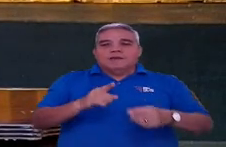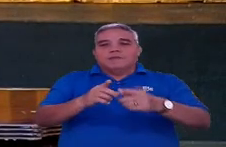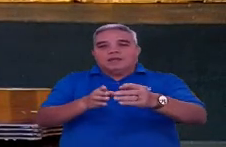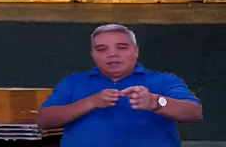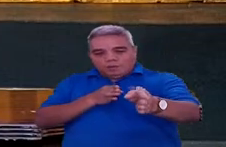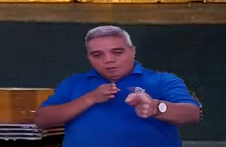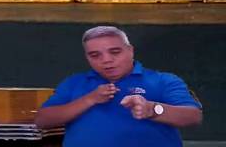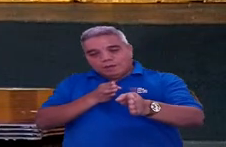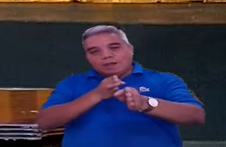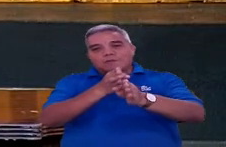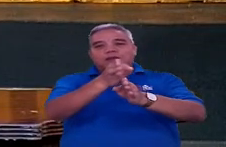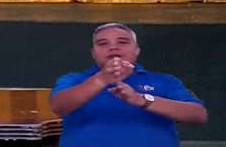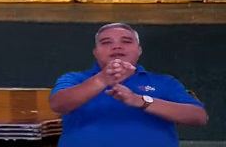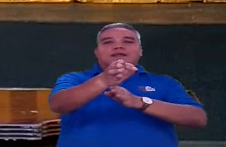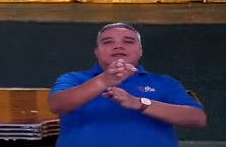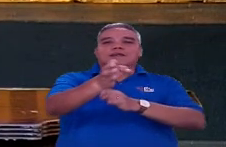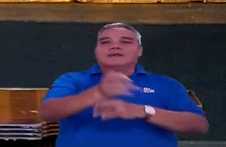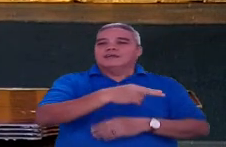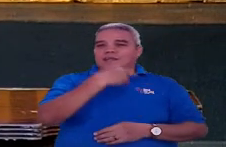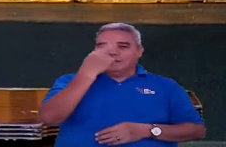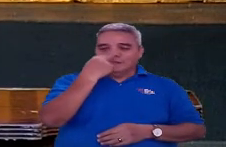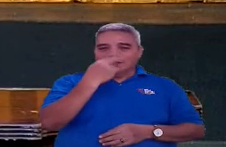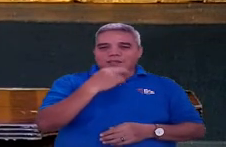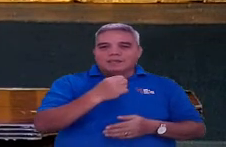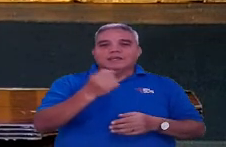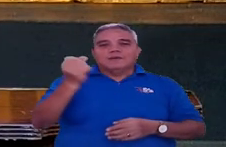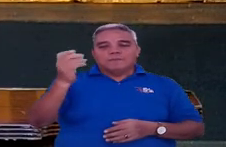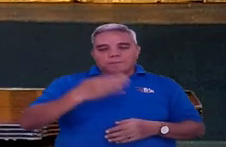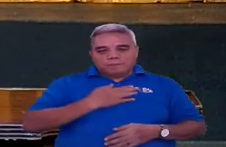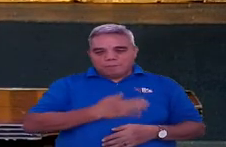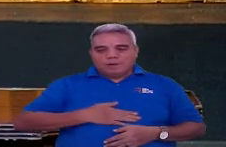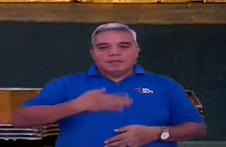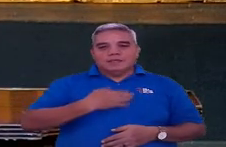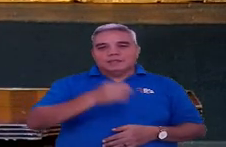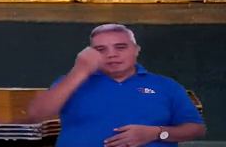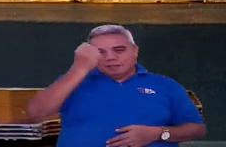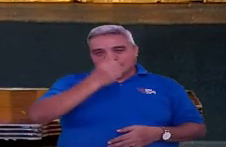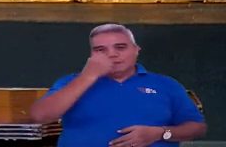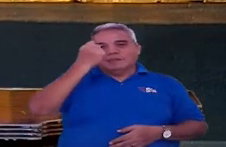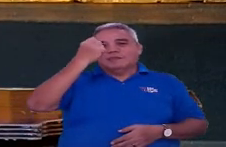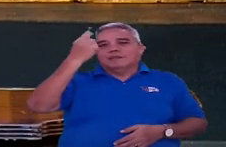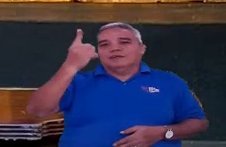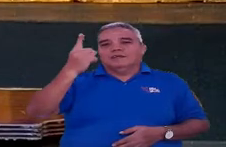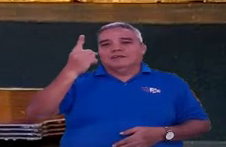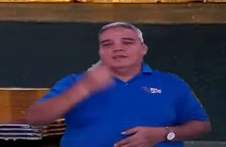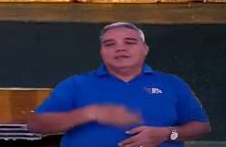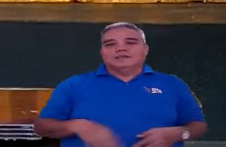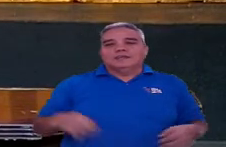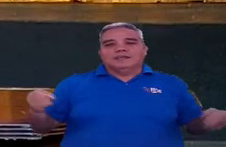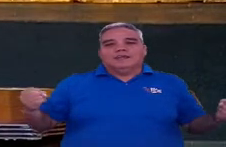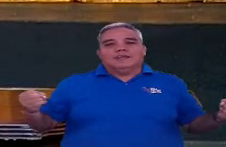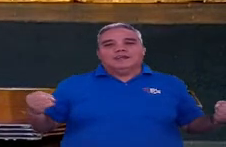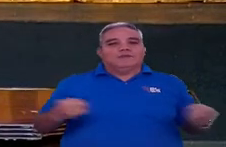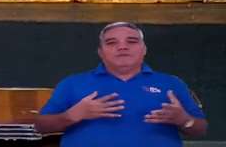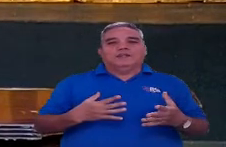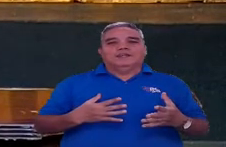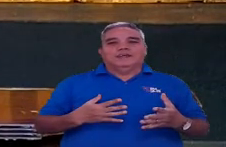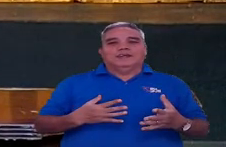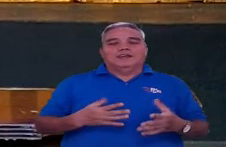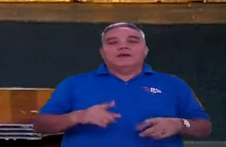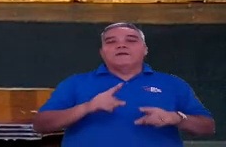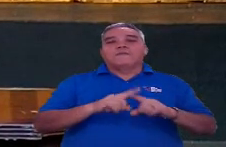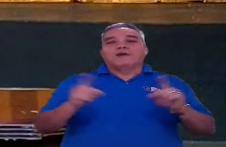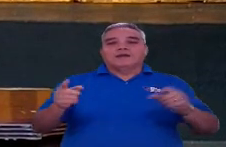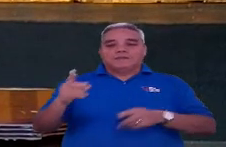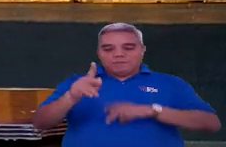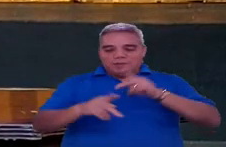sa jokes. Sabto niya na ninyo kay kung siya, ginervyos na siya. O niya,